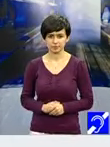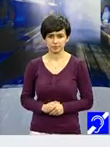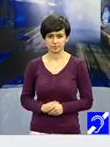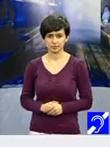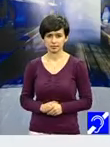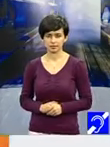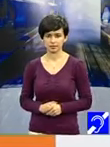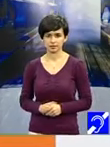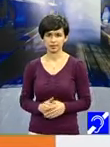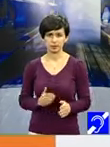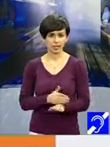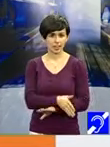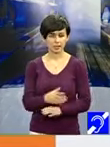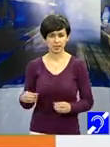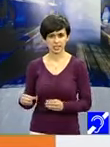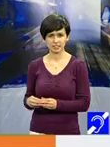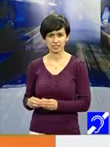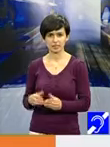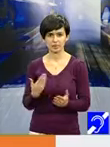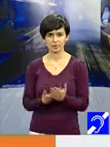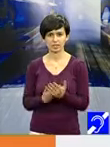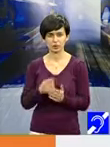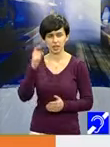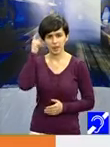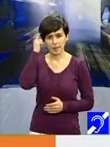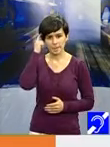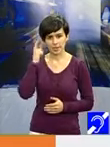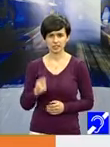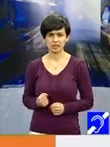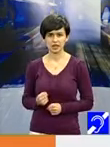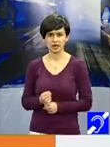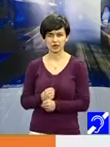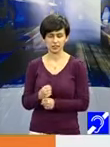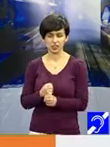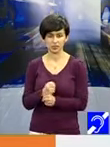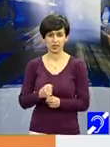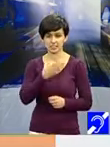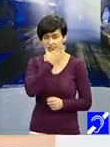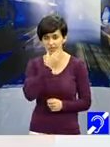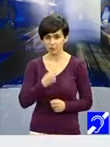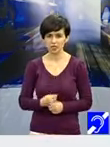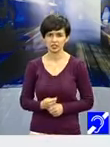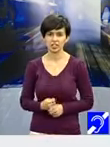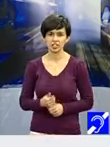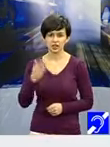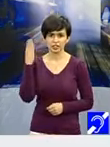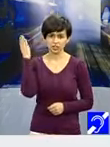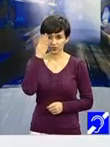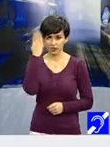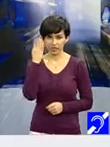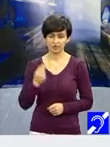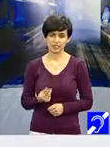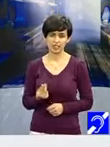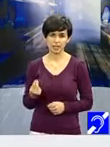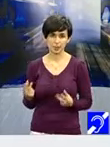Am intrat în echipă pentru că m-am gândit că va fi o experiență frumoasă și că voi învăța foarte mult din acest concurs de robotică.